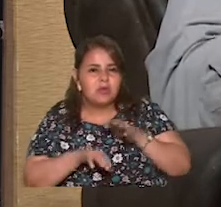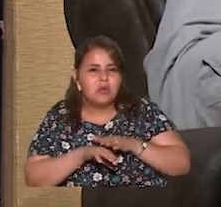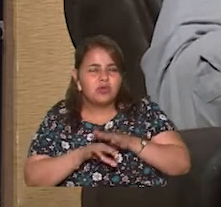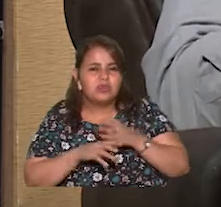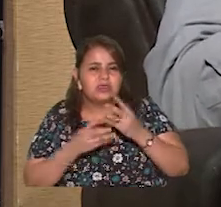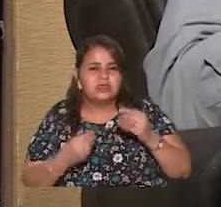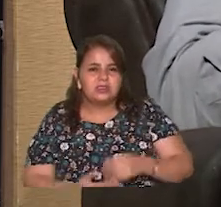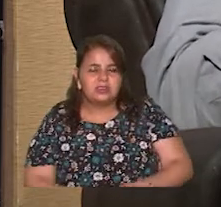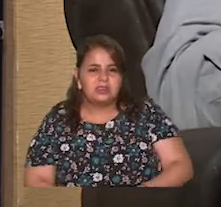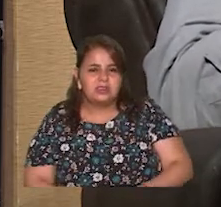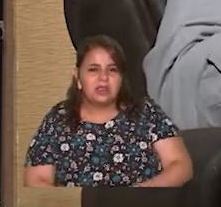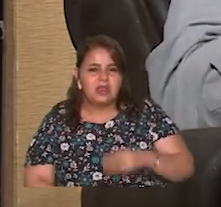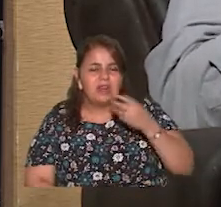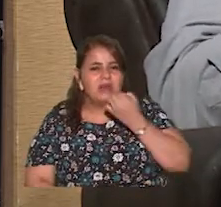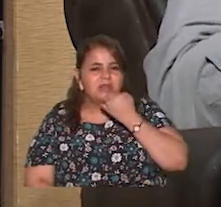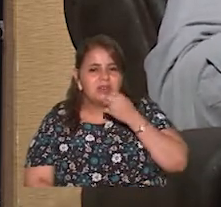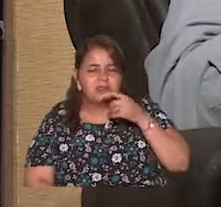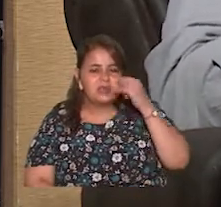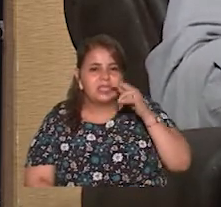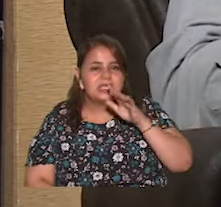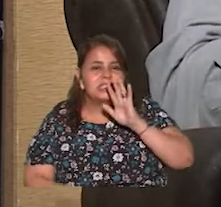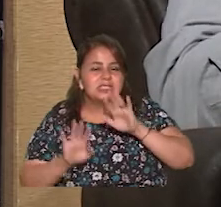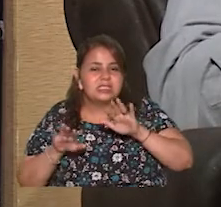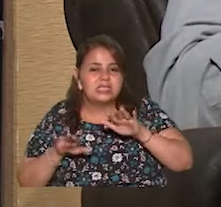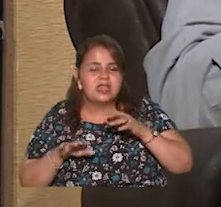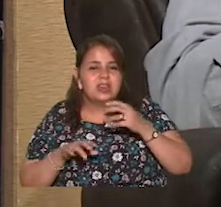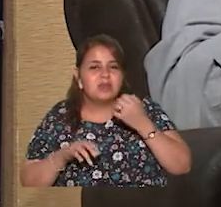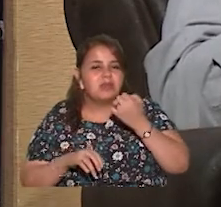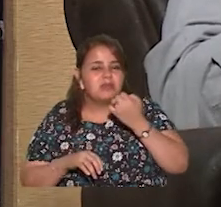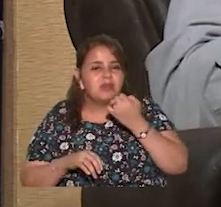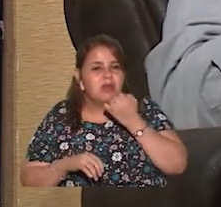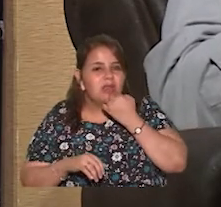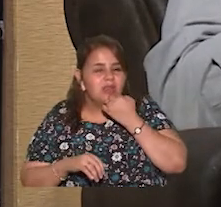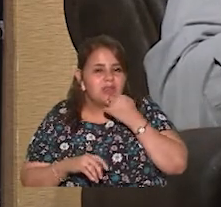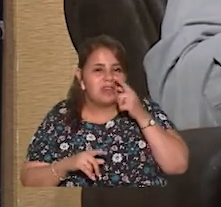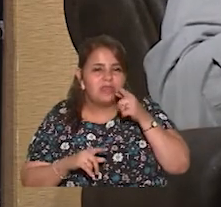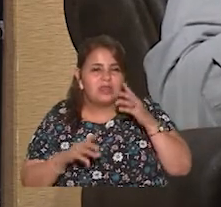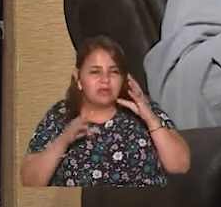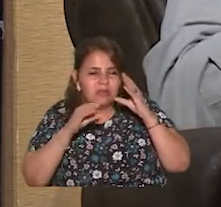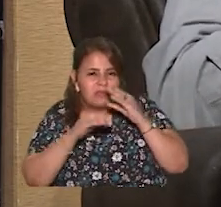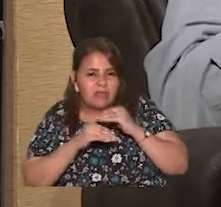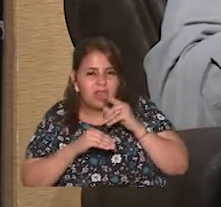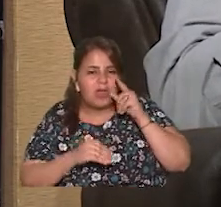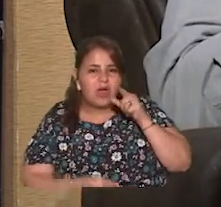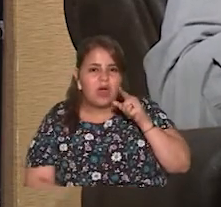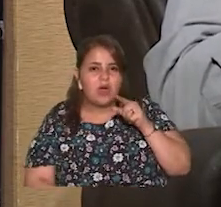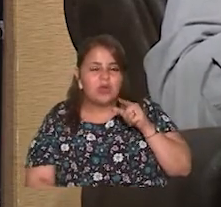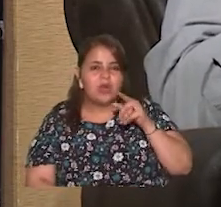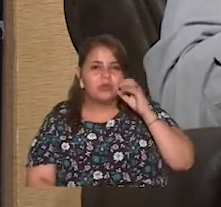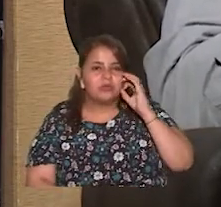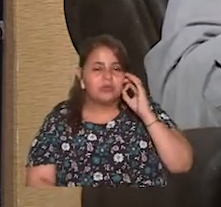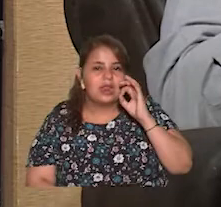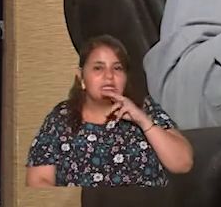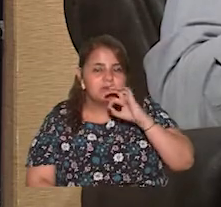فكل حد أفتكر سايب خطية مظلمة في حياته، أنا متأكد إنه مش بس هتطلع النور،